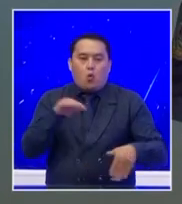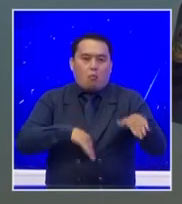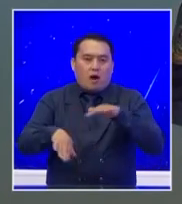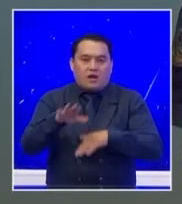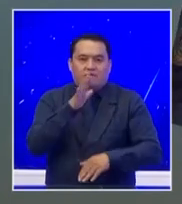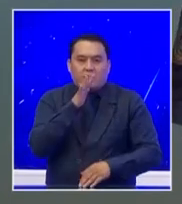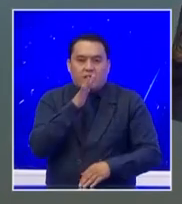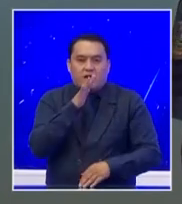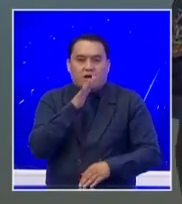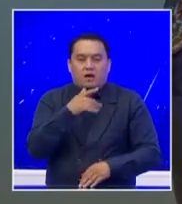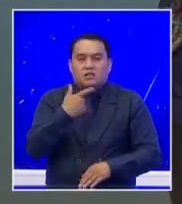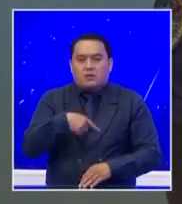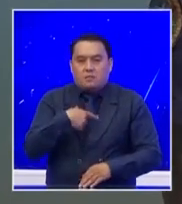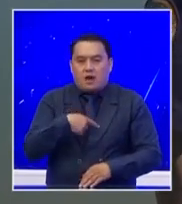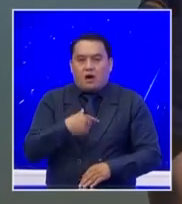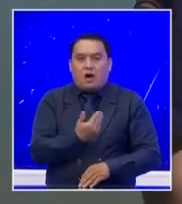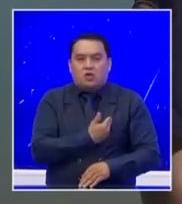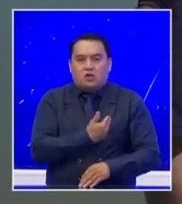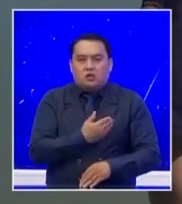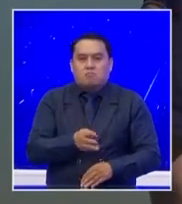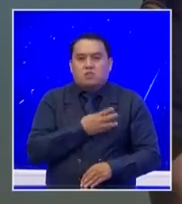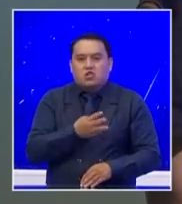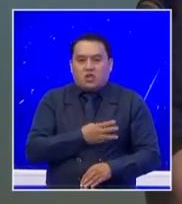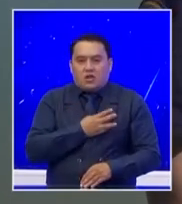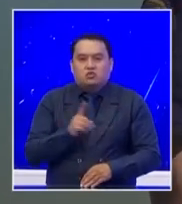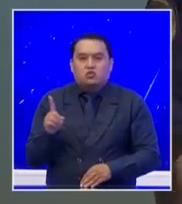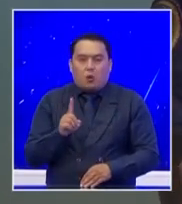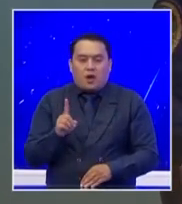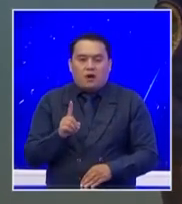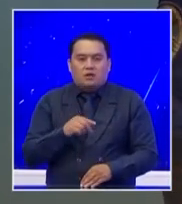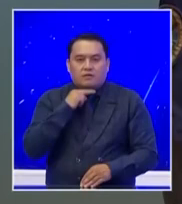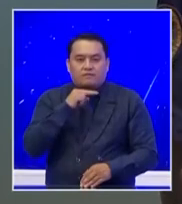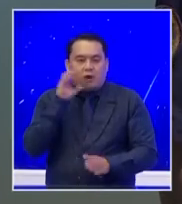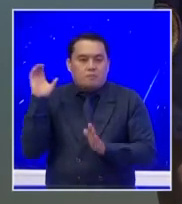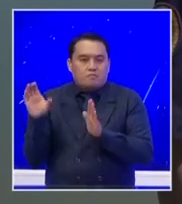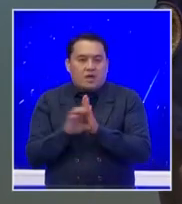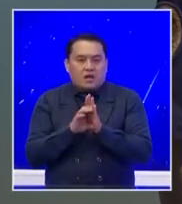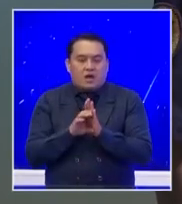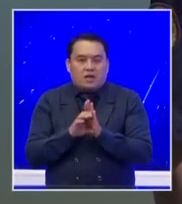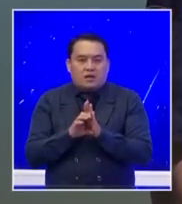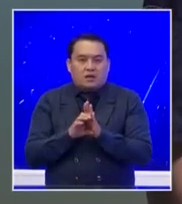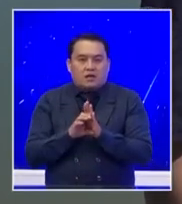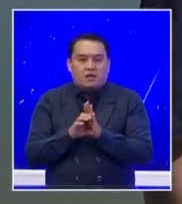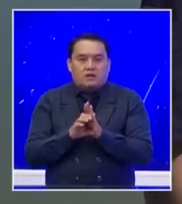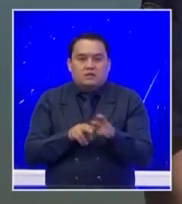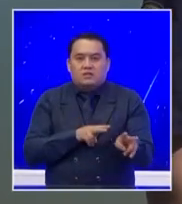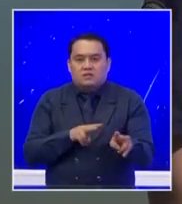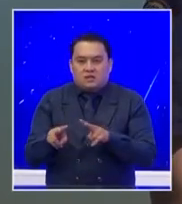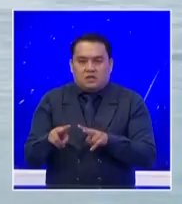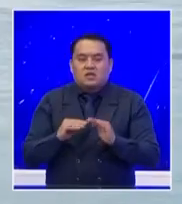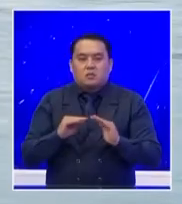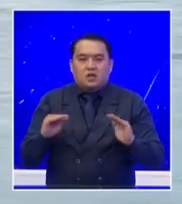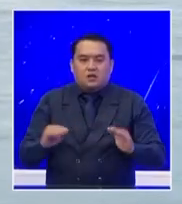сезона. От себя гражданам хотелось бы пожелать, чтобы соблюдали все меры предосторожности и следили за